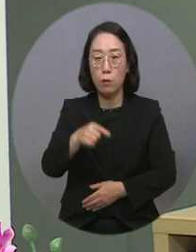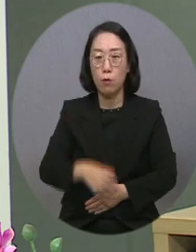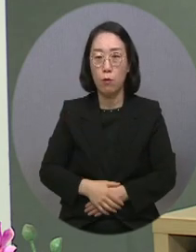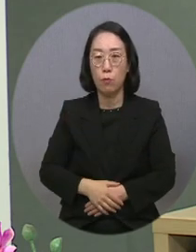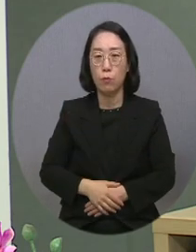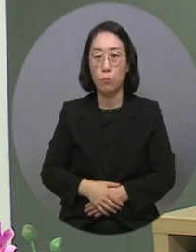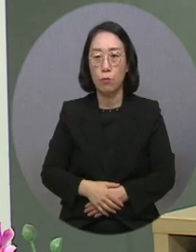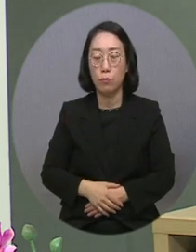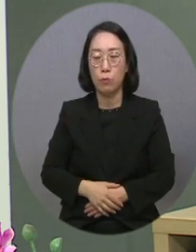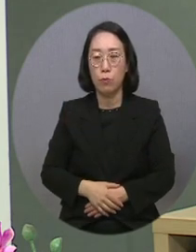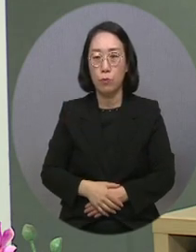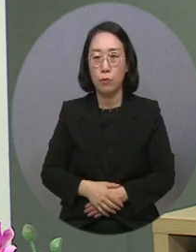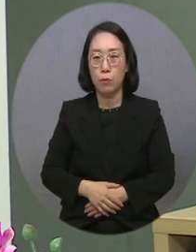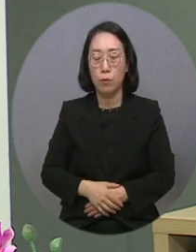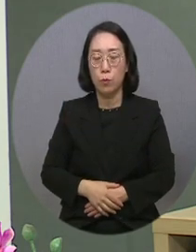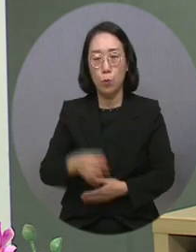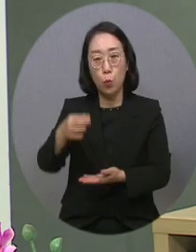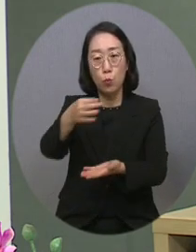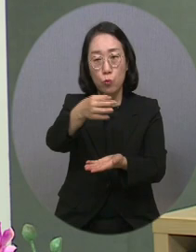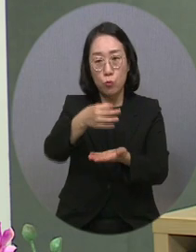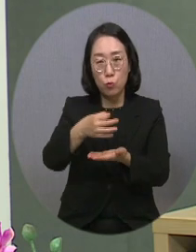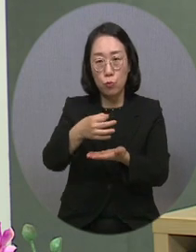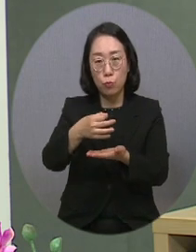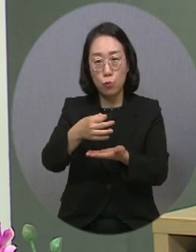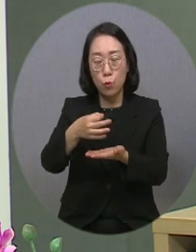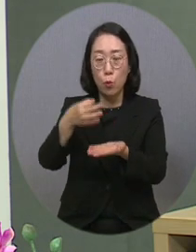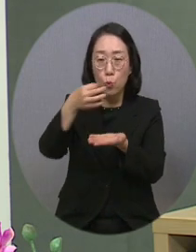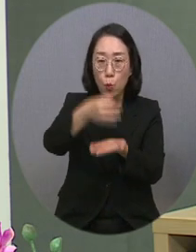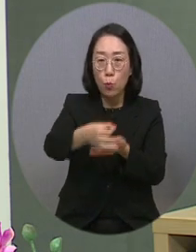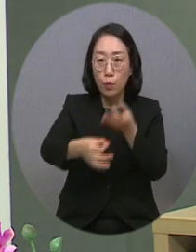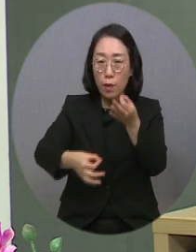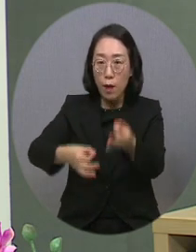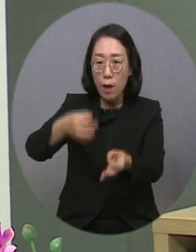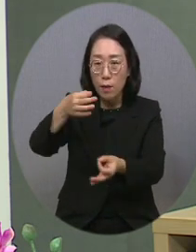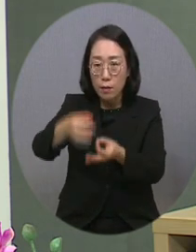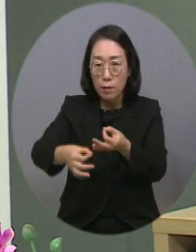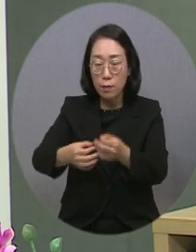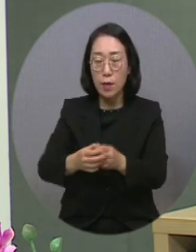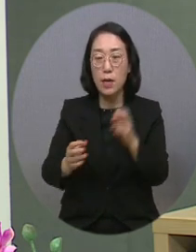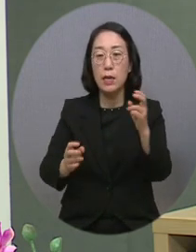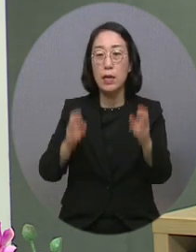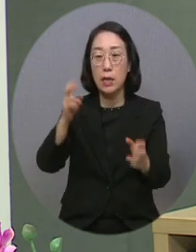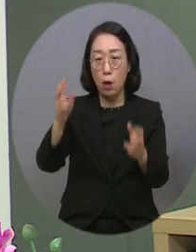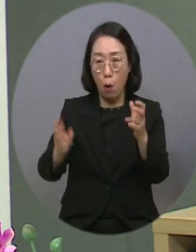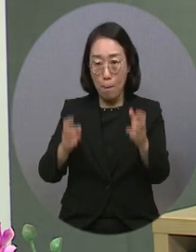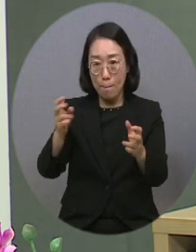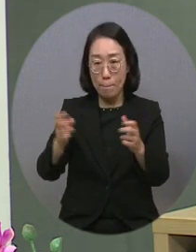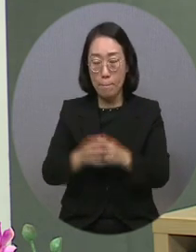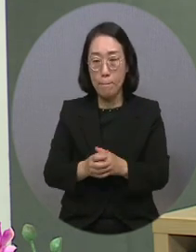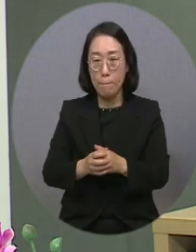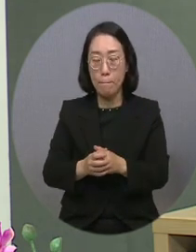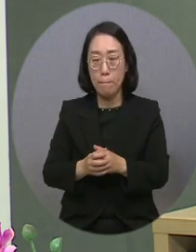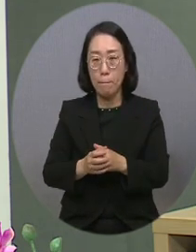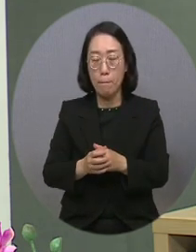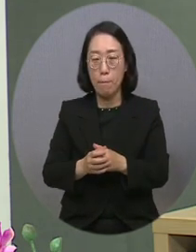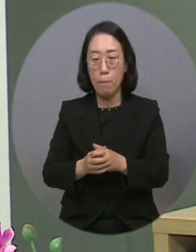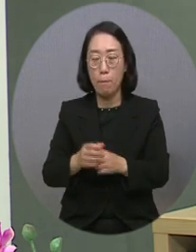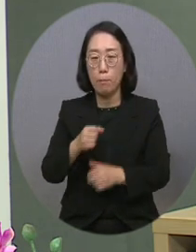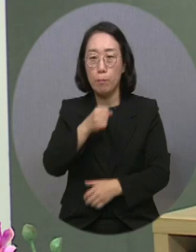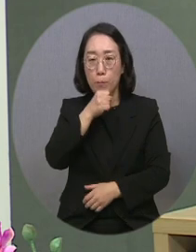대개 그 기증하시는 기업이 얼마 정도 몇 프로가